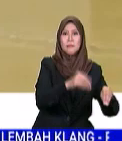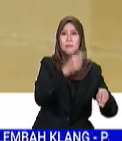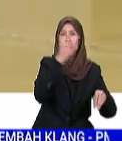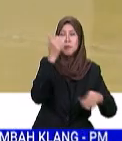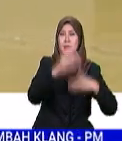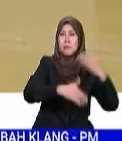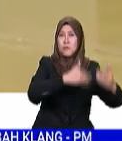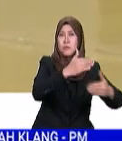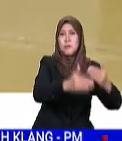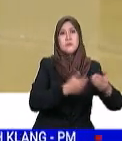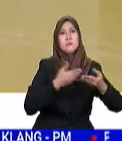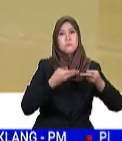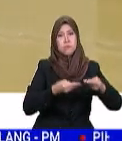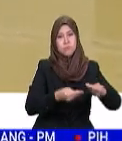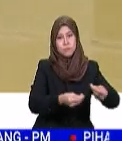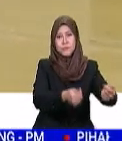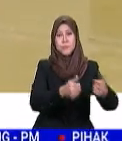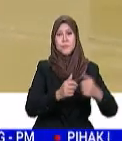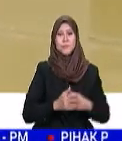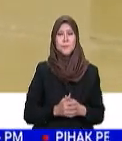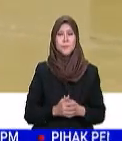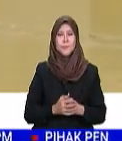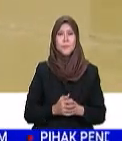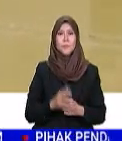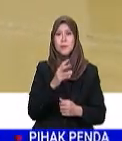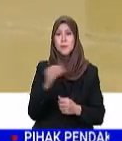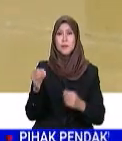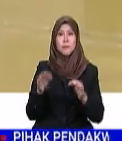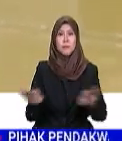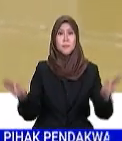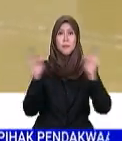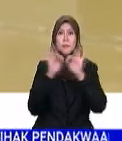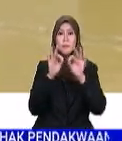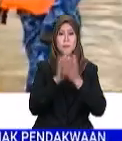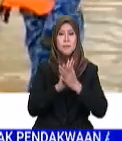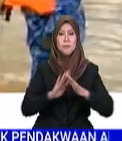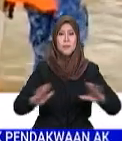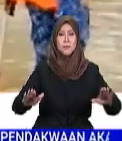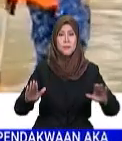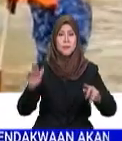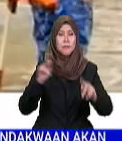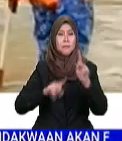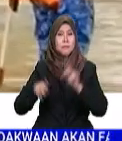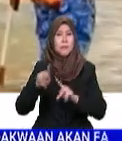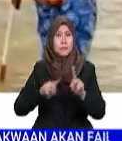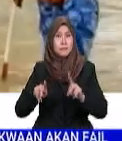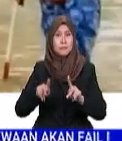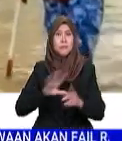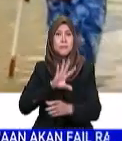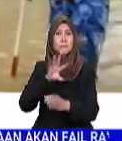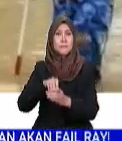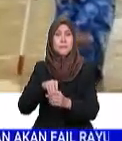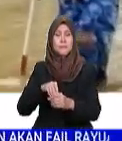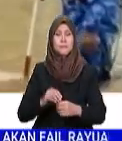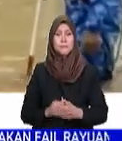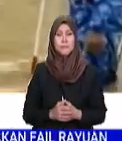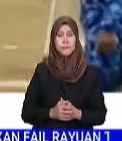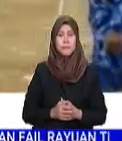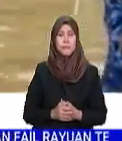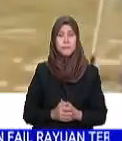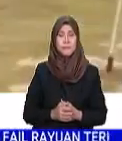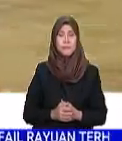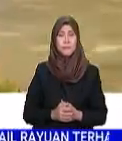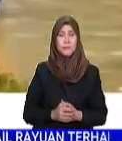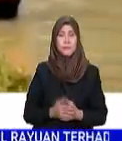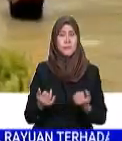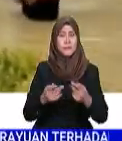pemindahan kita berjalan dengan lancar dan juga keutamaan keselamatan kepada penduduk-penduduk yang terlibat. Selain daripada